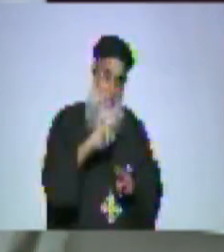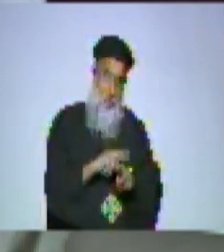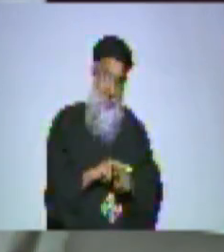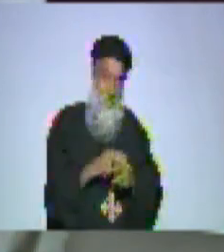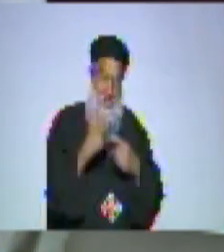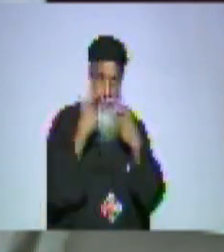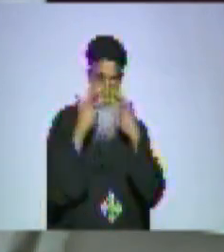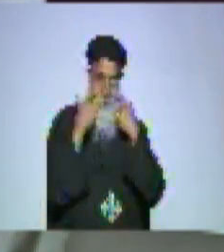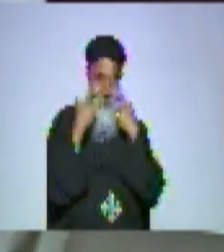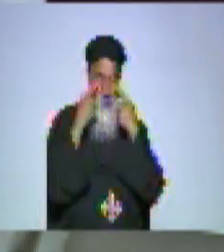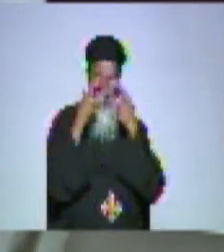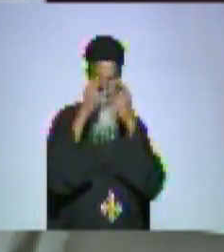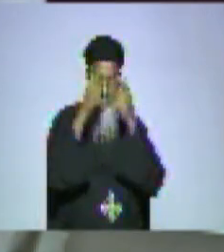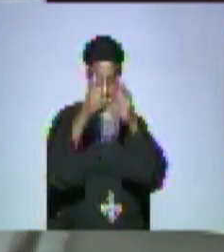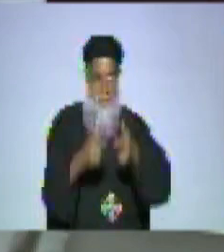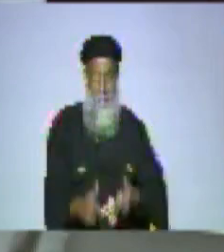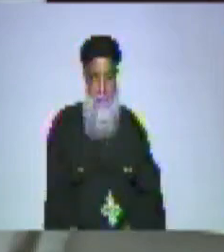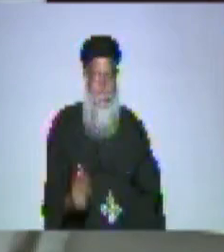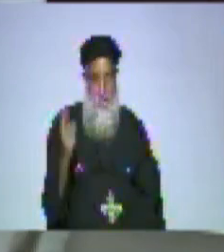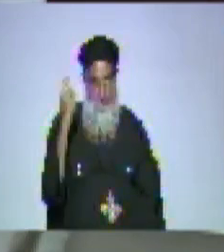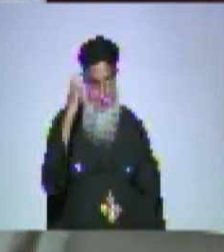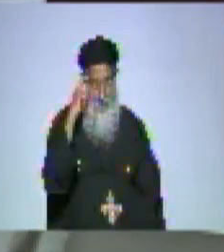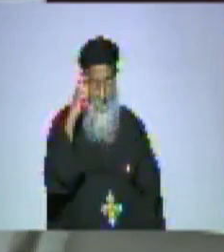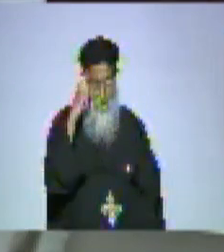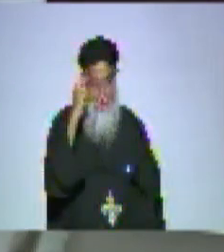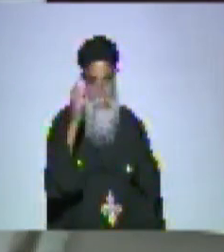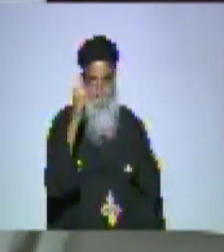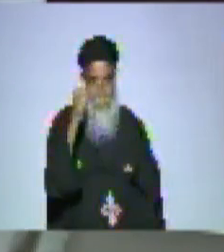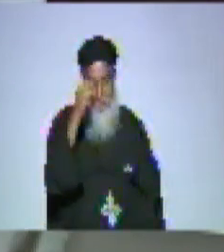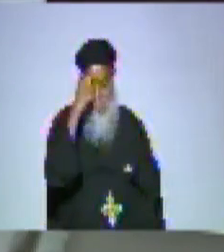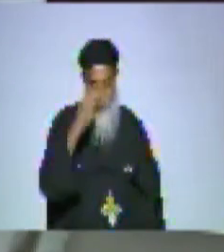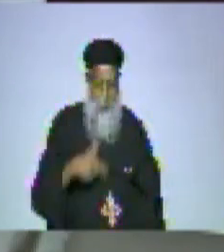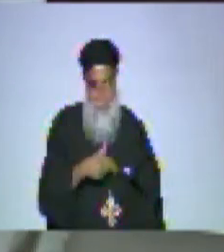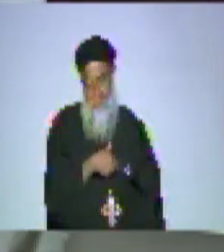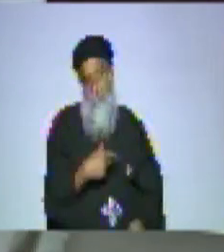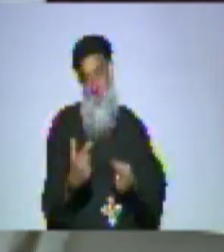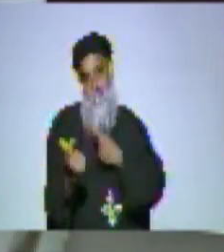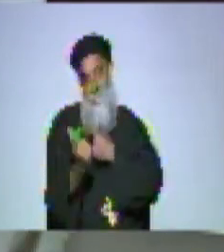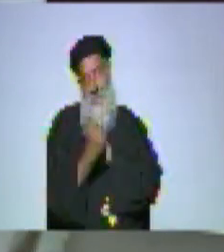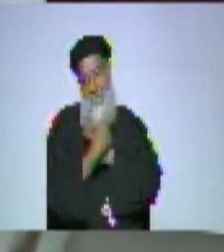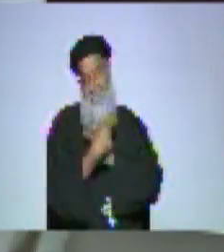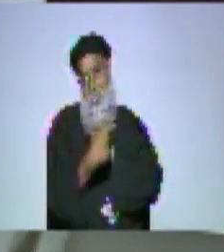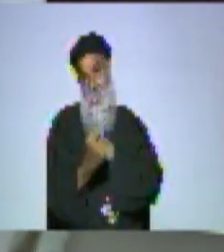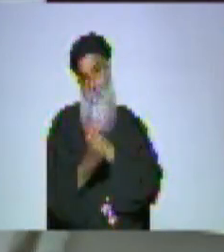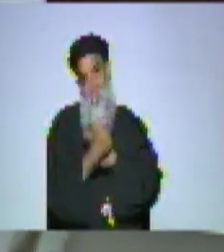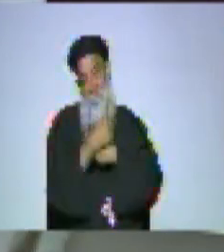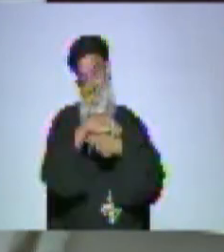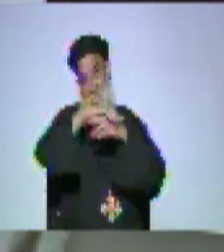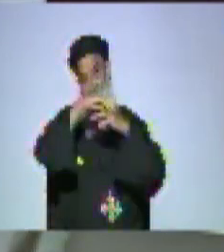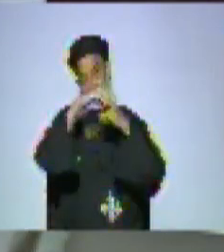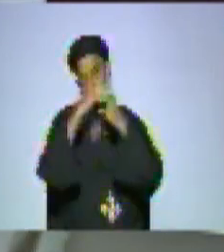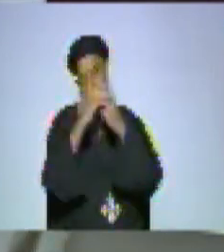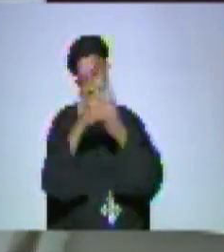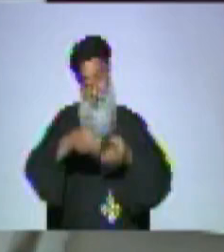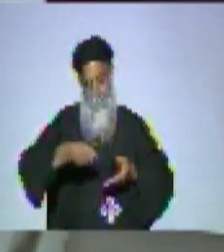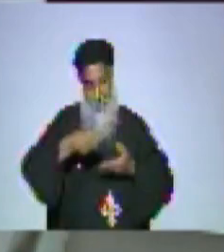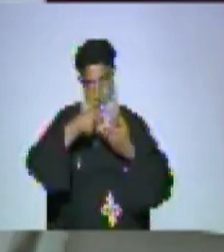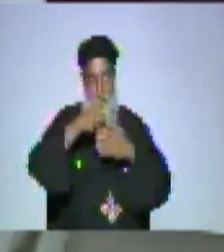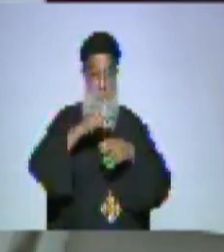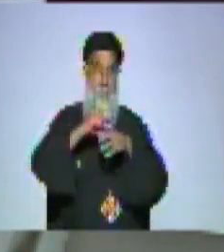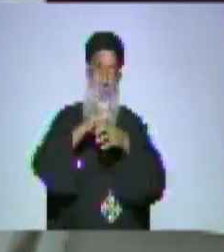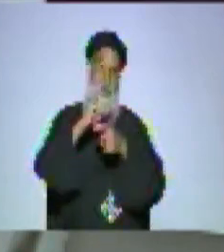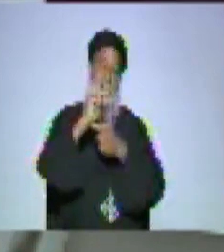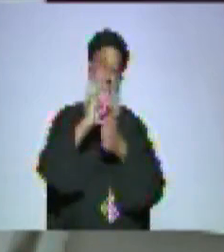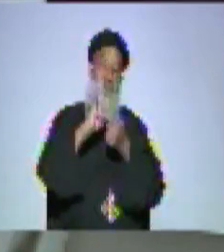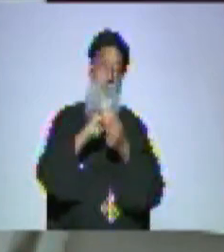شايفينه وعارفينه كويس من الكنيسه مش كده وبنتناول جسد